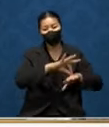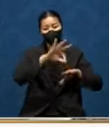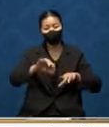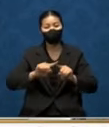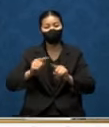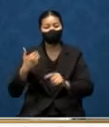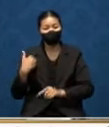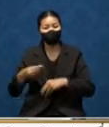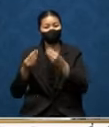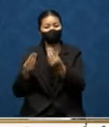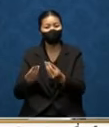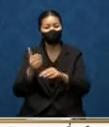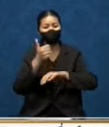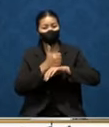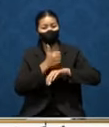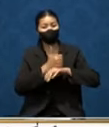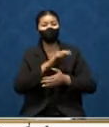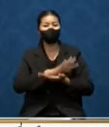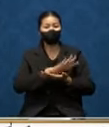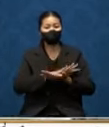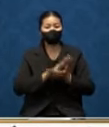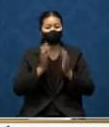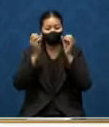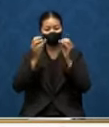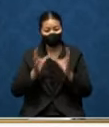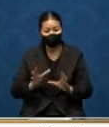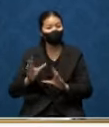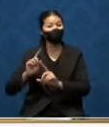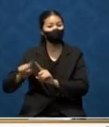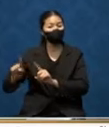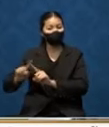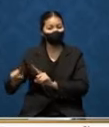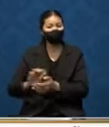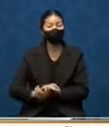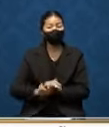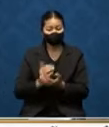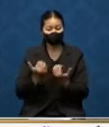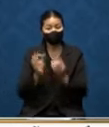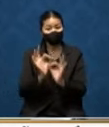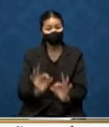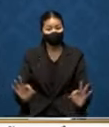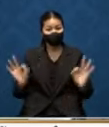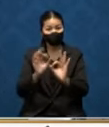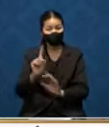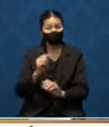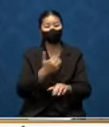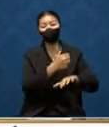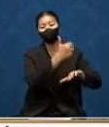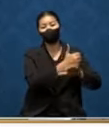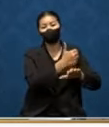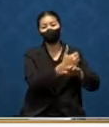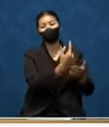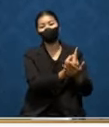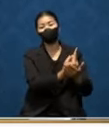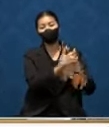บริหารโรงเรียนเป็นคณะเป็นเป็นภาระของบุคลากรทางการศึกษานะครับและที่สำคัญเนี่ยนะครับเป็นภาระของท่านผู้นำชุมชนแล้วก็คณะกรรมการ